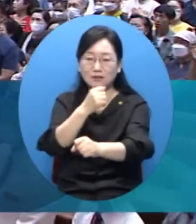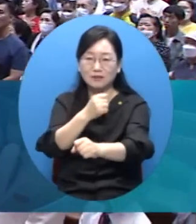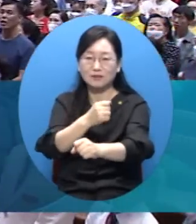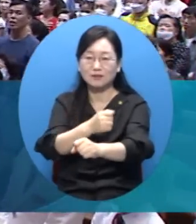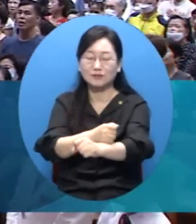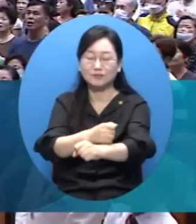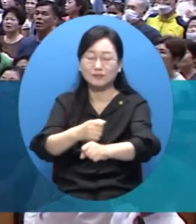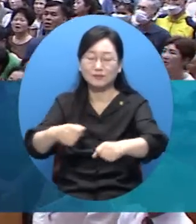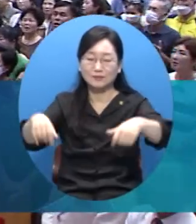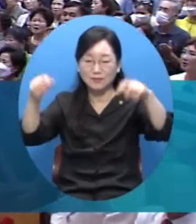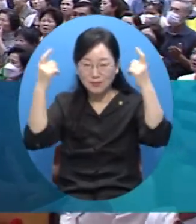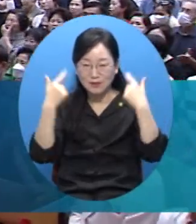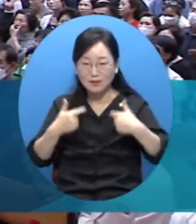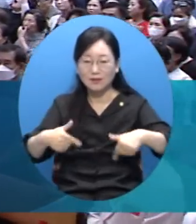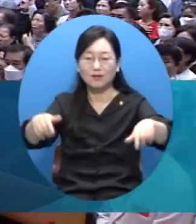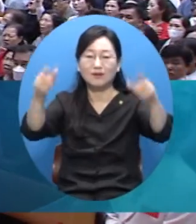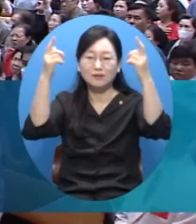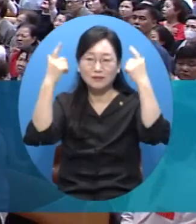사랑하사